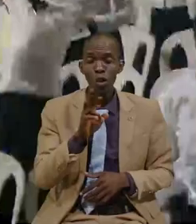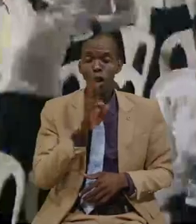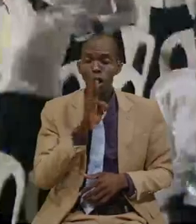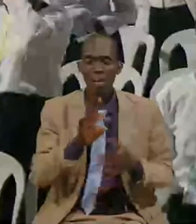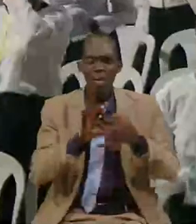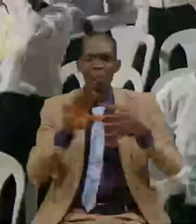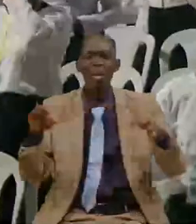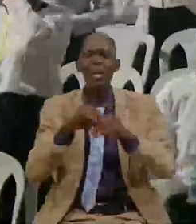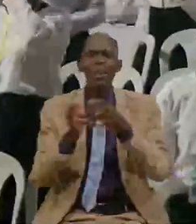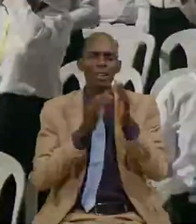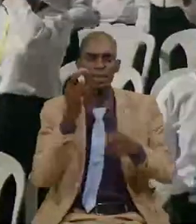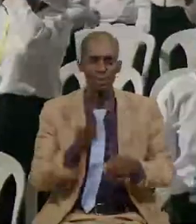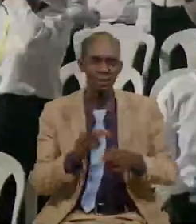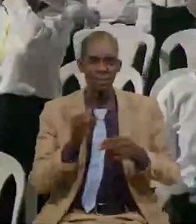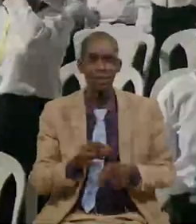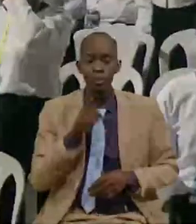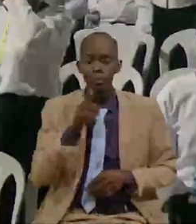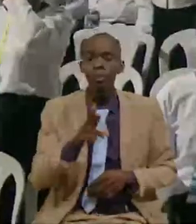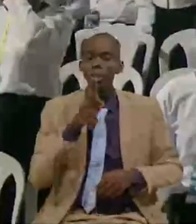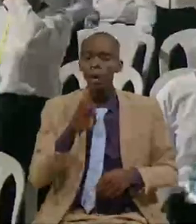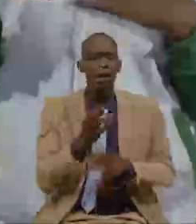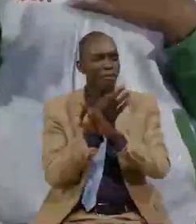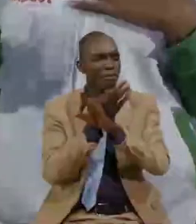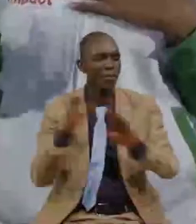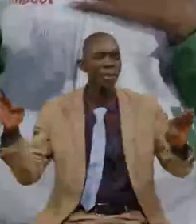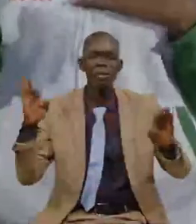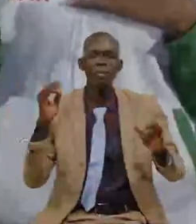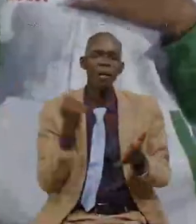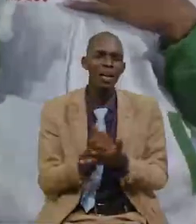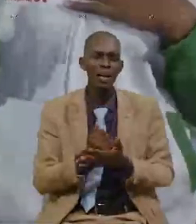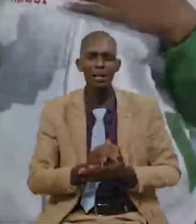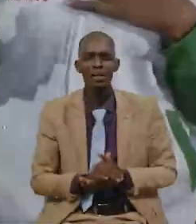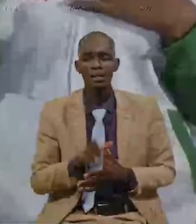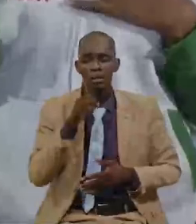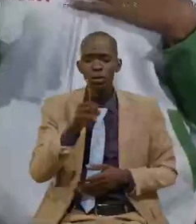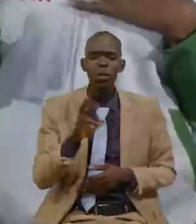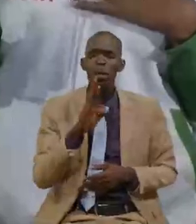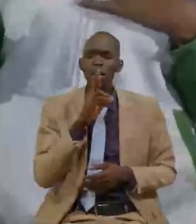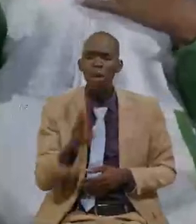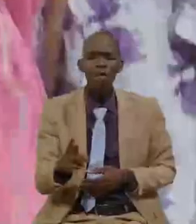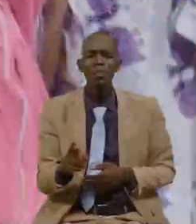Vous êtes déliés. Vous êtes affranchis.